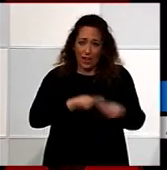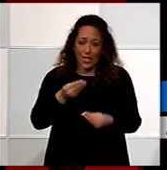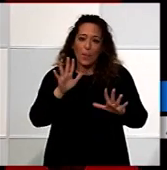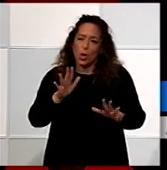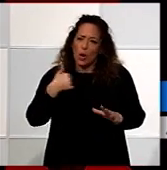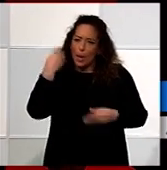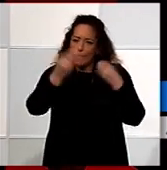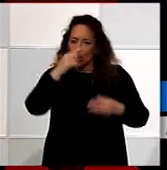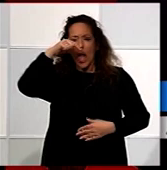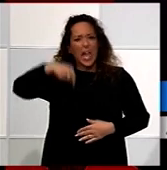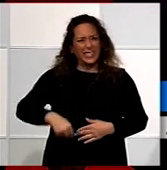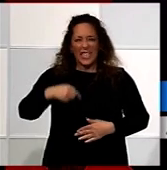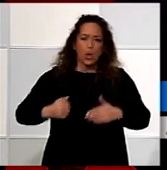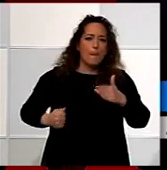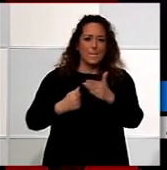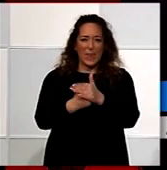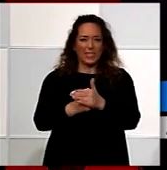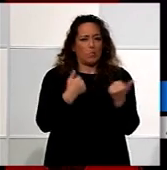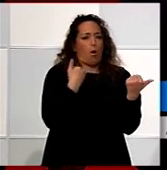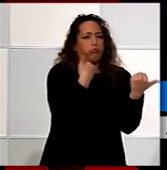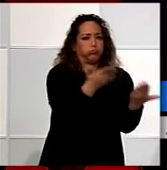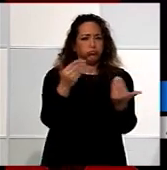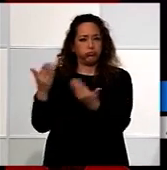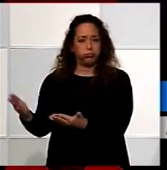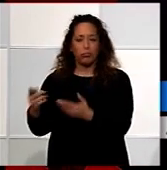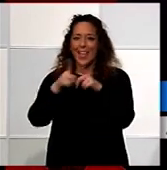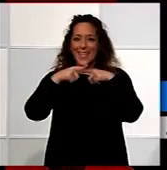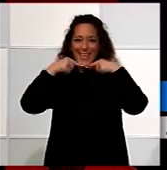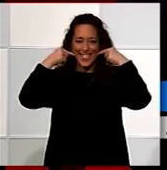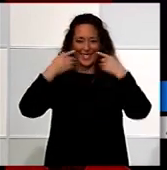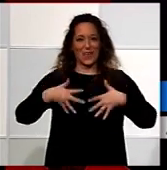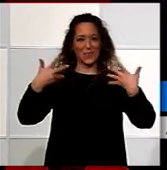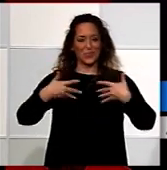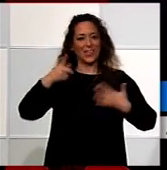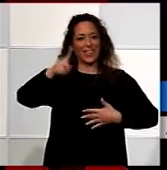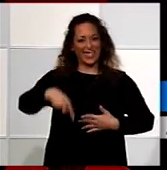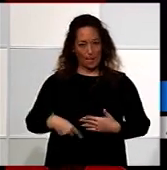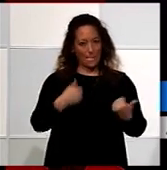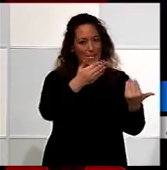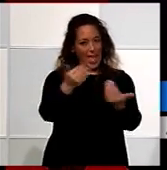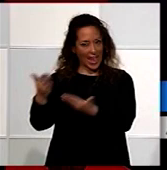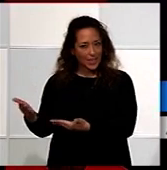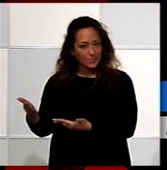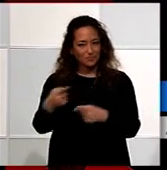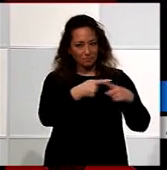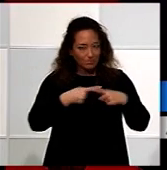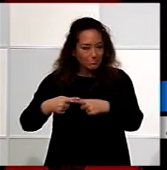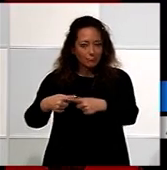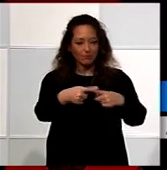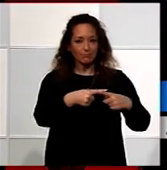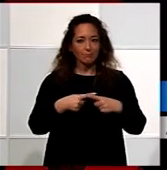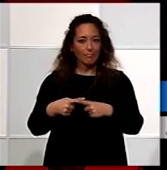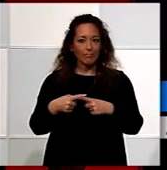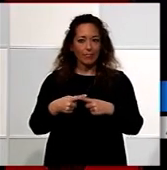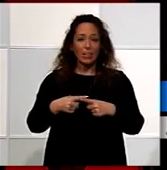de generosos amb ells i repartir molts regals, molts somriures i moltes il·lusions. Per tant, repartiu molt,